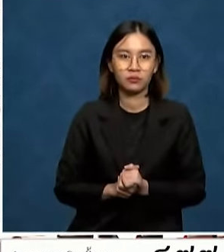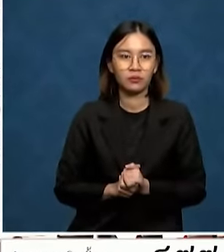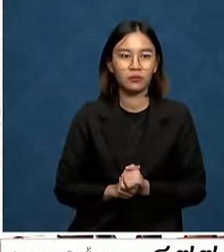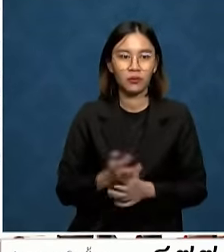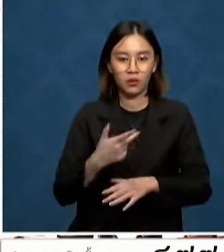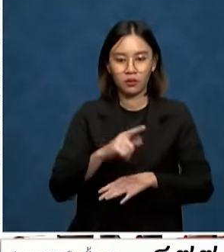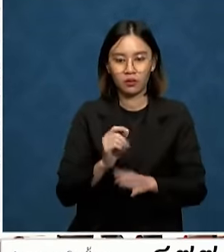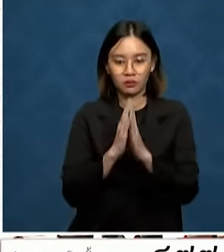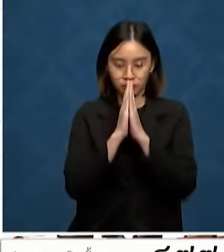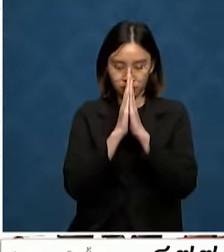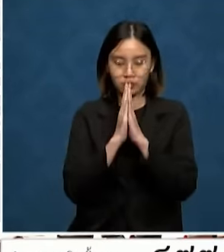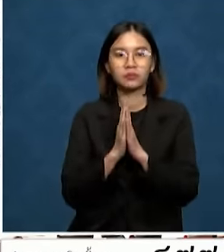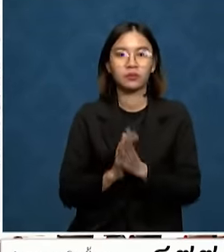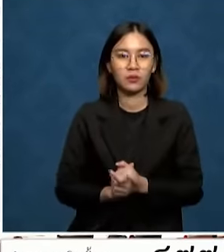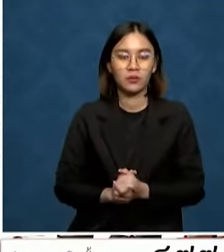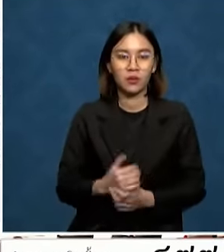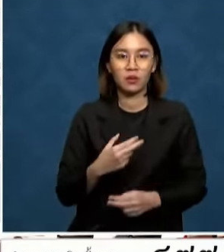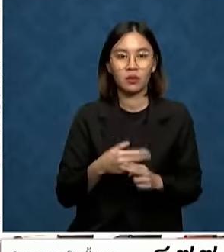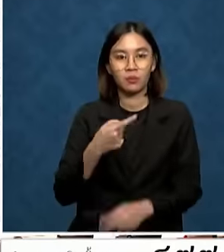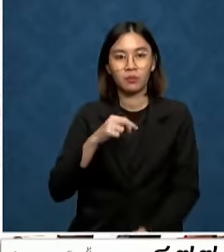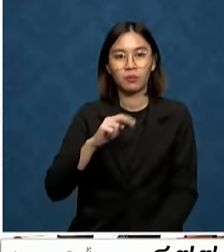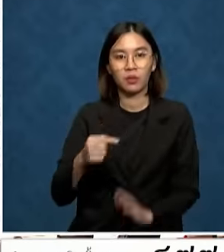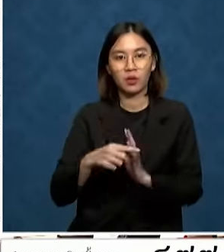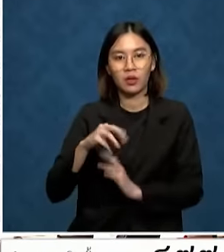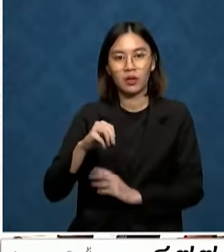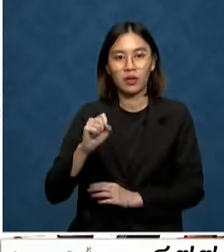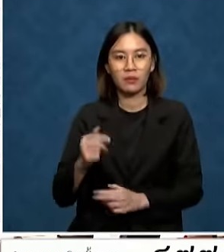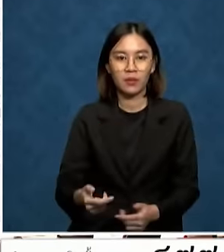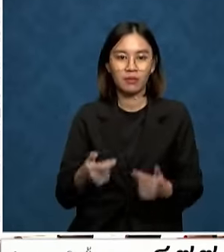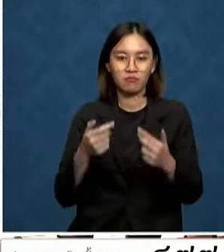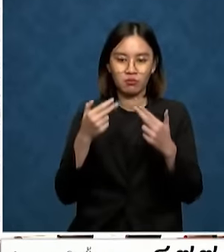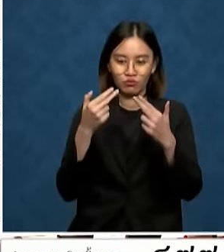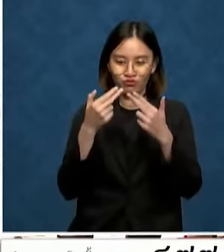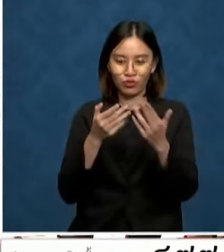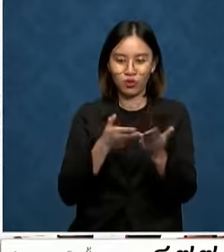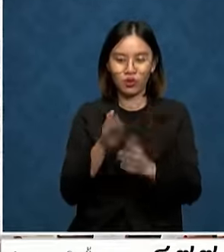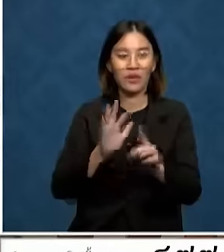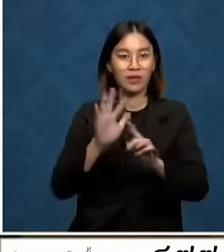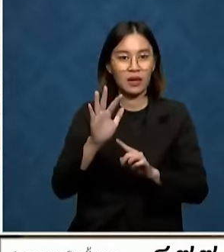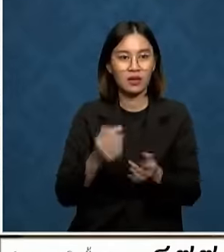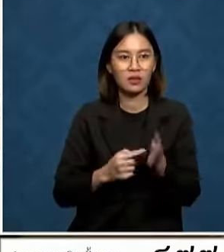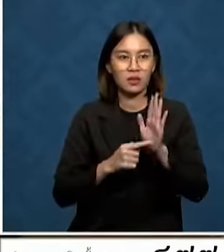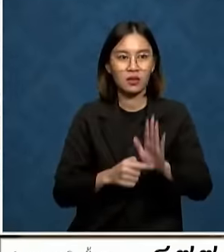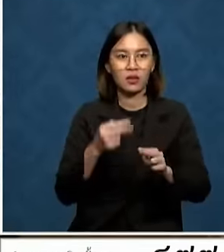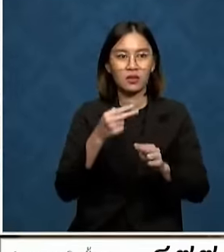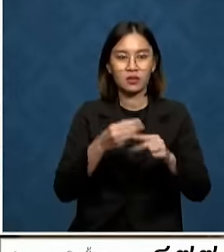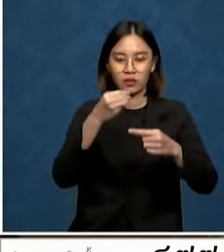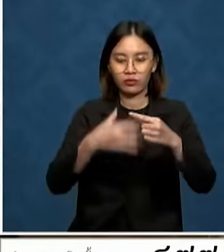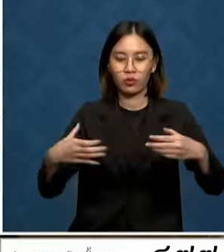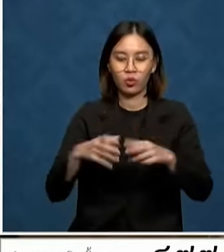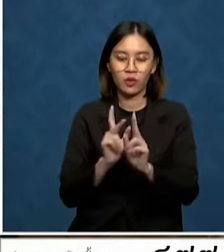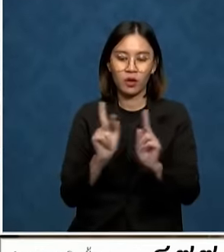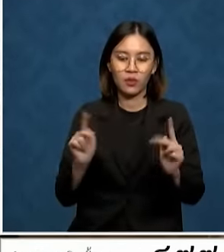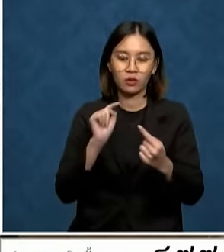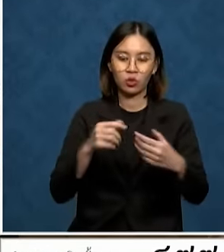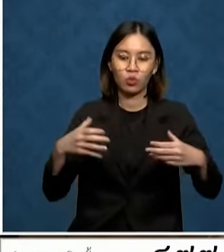กราเดียนใหพักัพั nhร์ แอร พกัต objetoขอเสนอรายชื่อ ขนกรรธิการใน